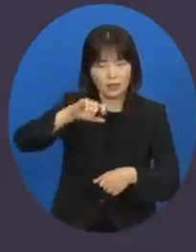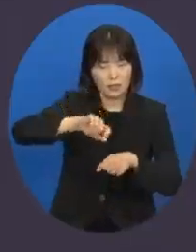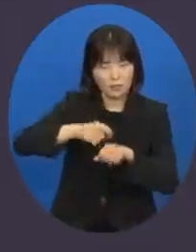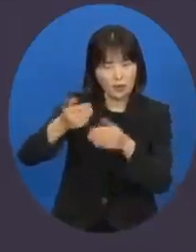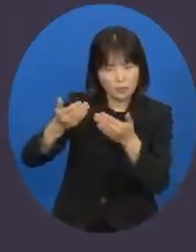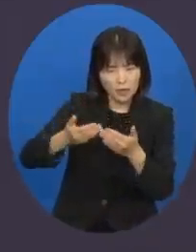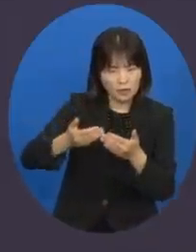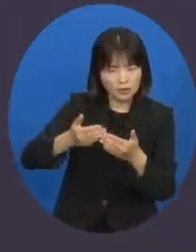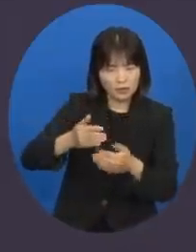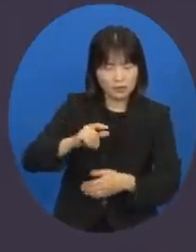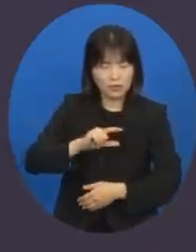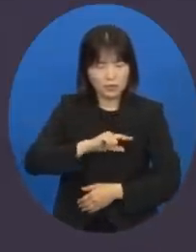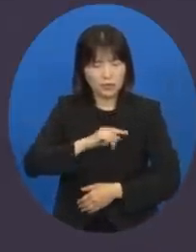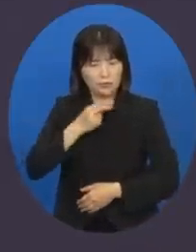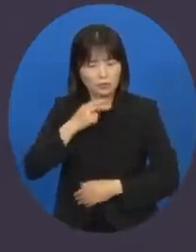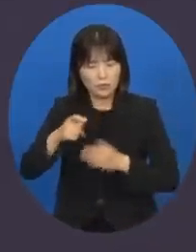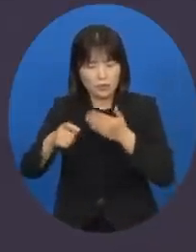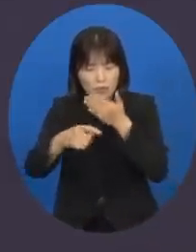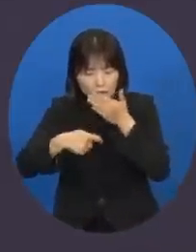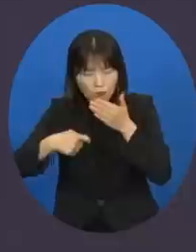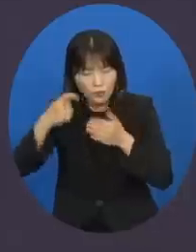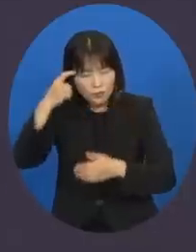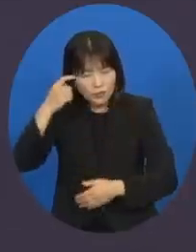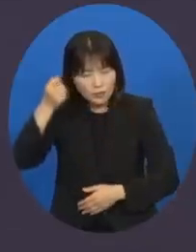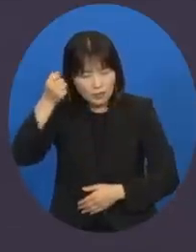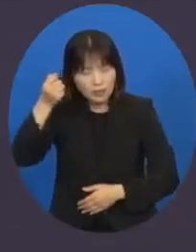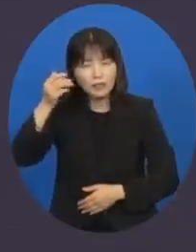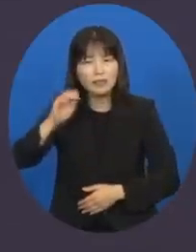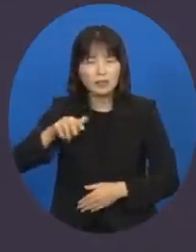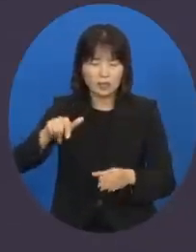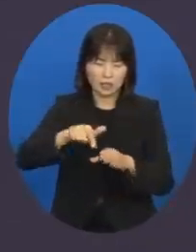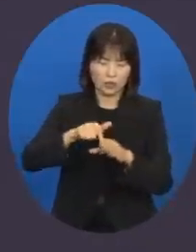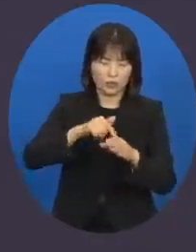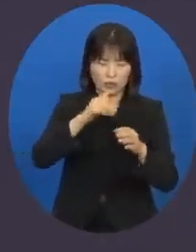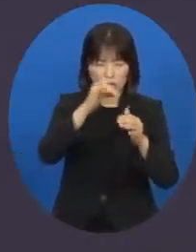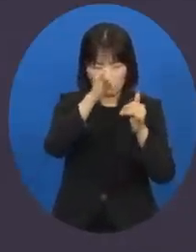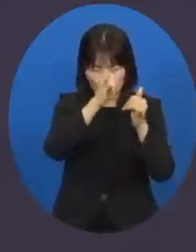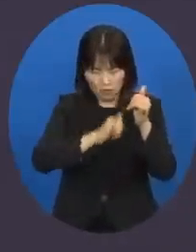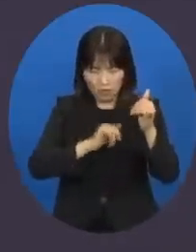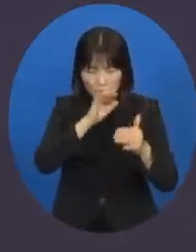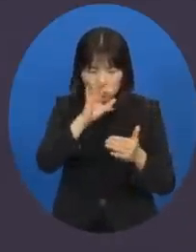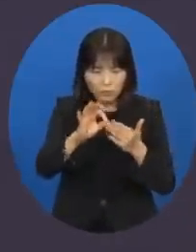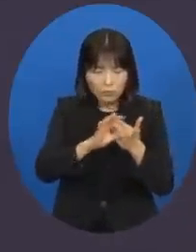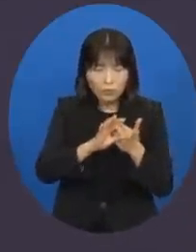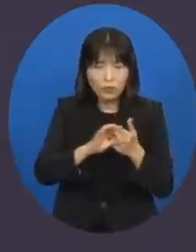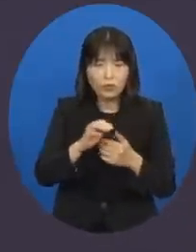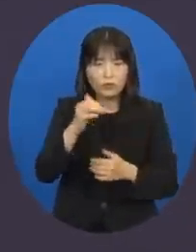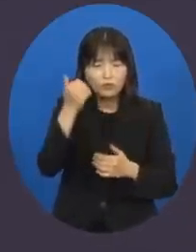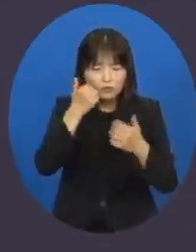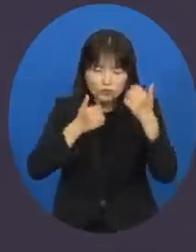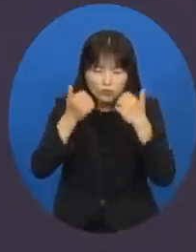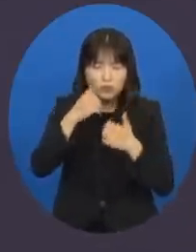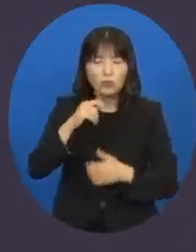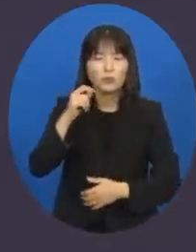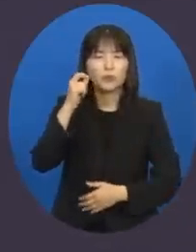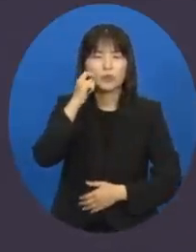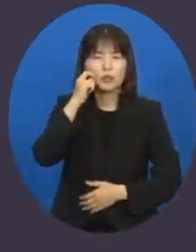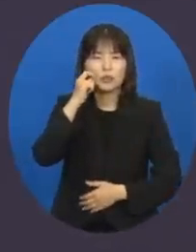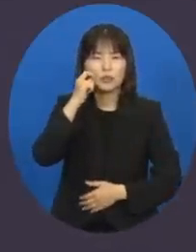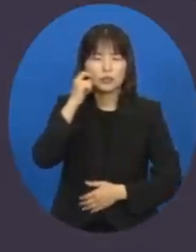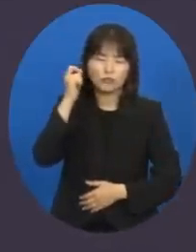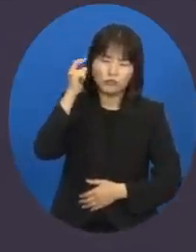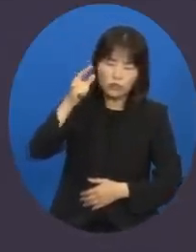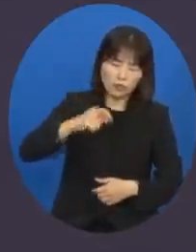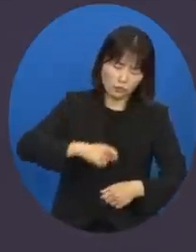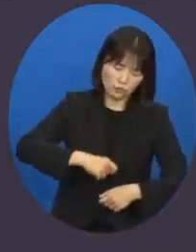없는 강도인 줄 알았는데 기독교 역사상 그 어느 누구도 못했던 가장 위대하고